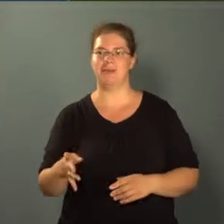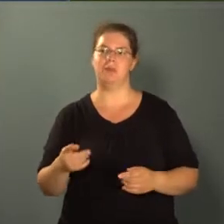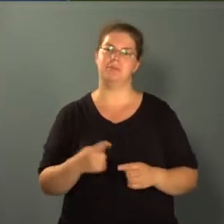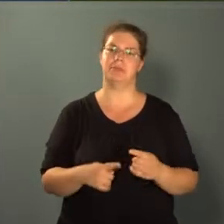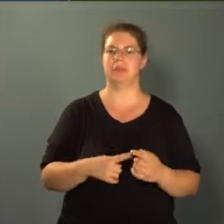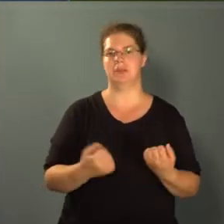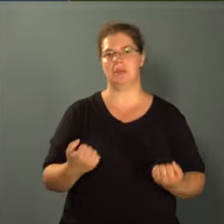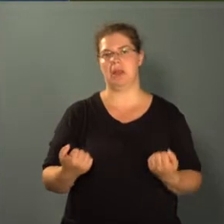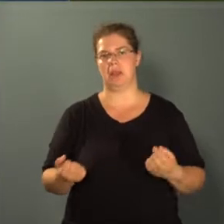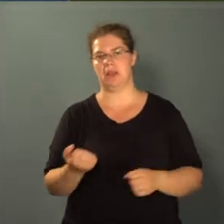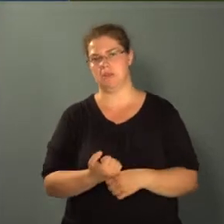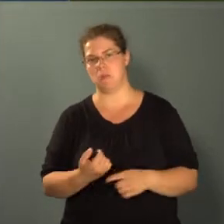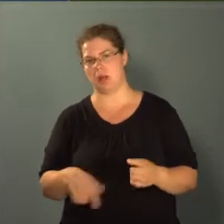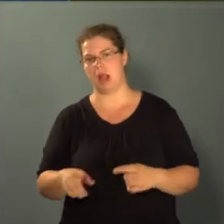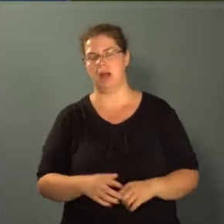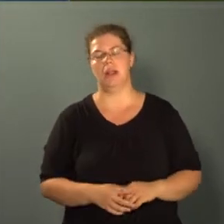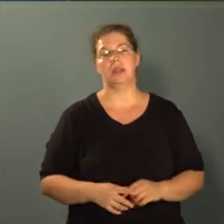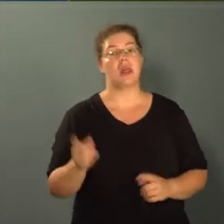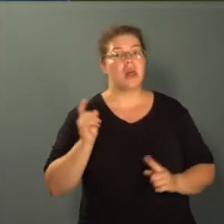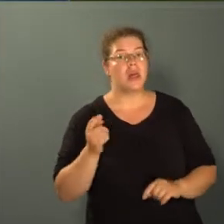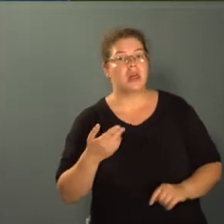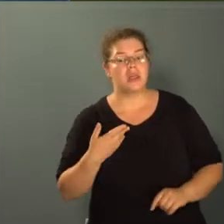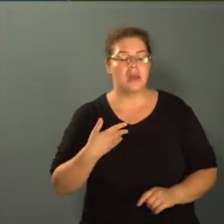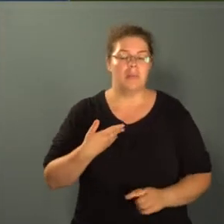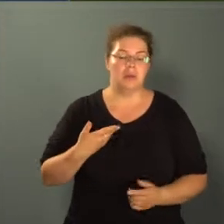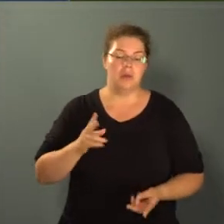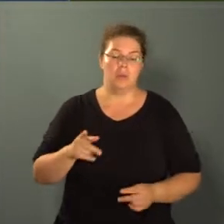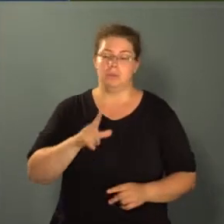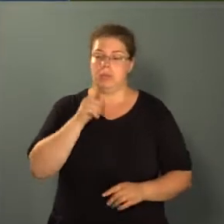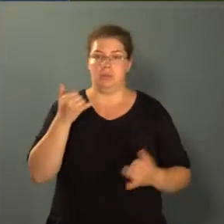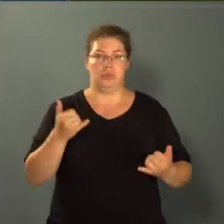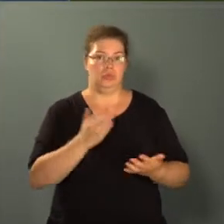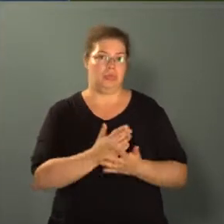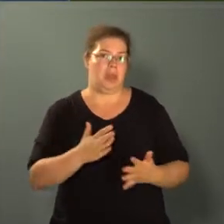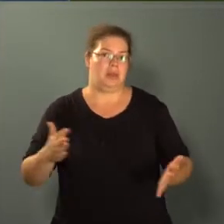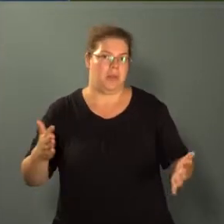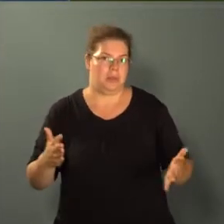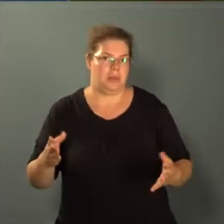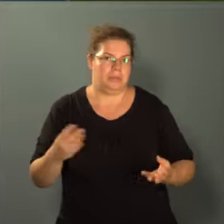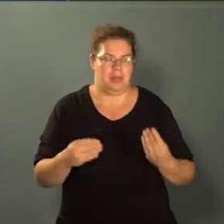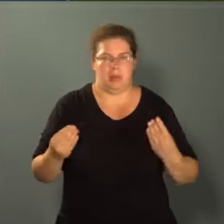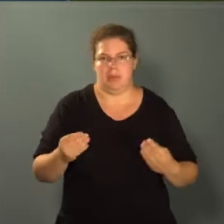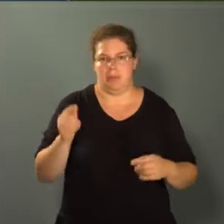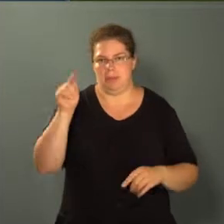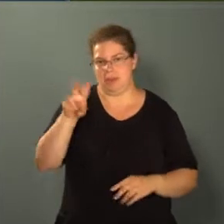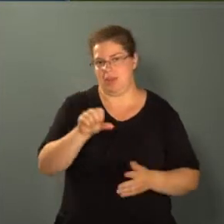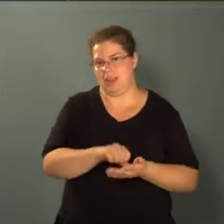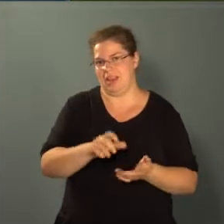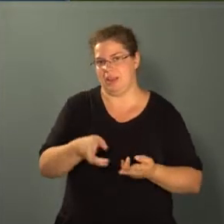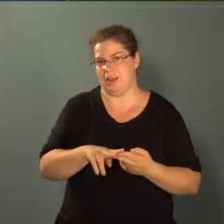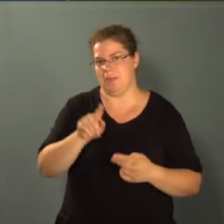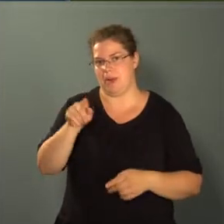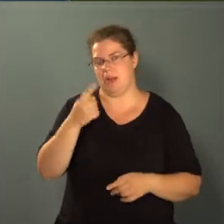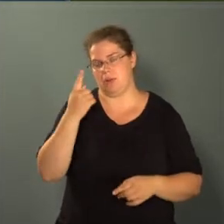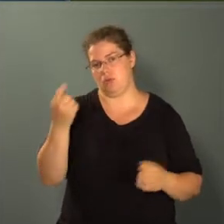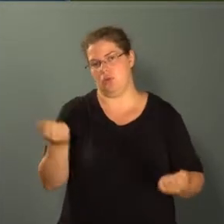picit azért megnehezíti a munkánkat. Reméljük, hogy lesz most már nagyobb, meg hát amiben van a center pályánk,